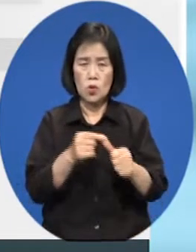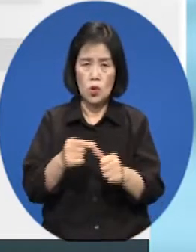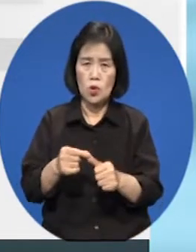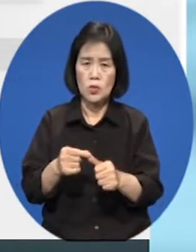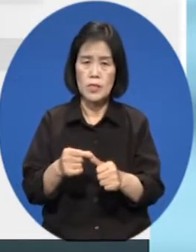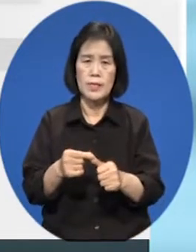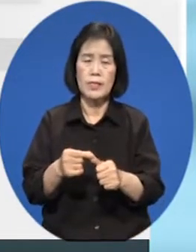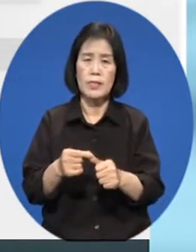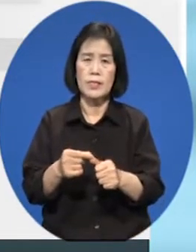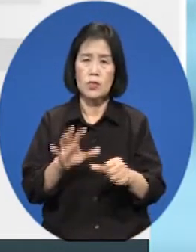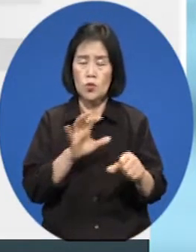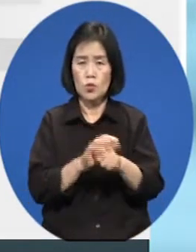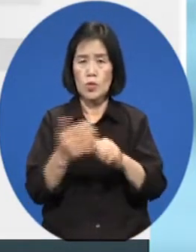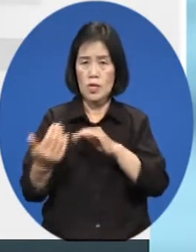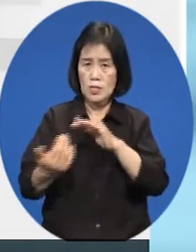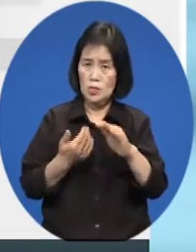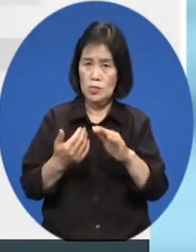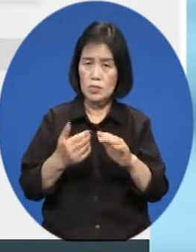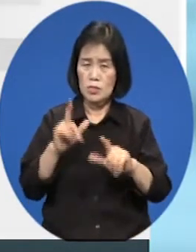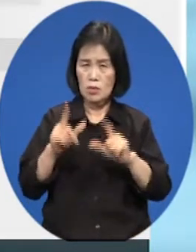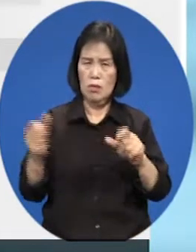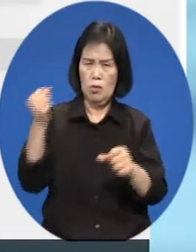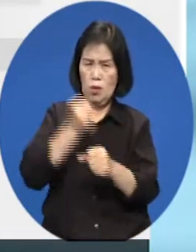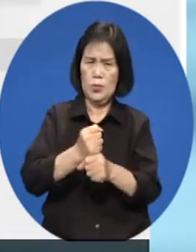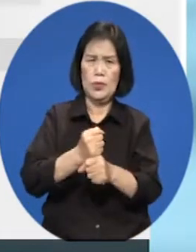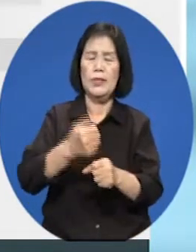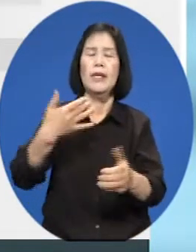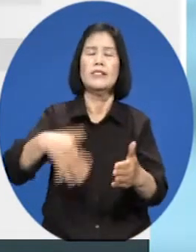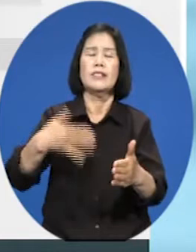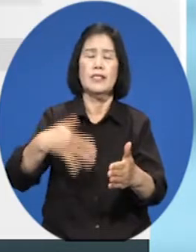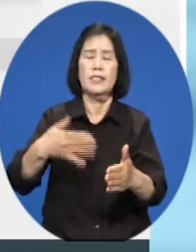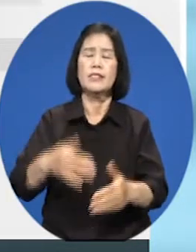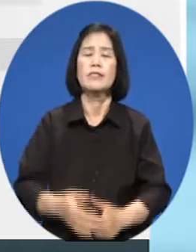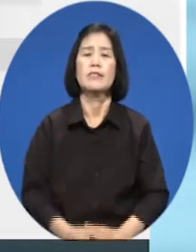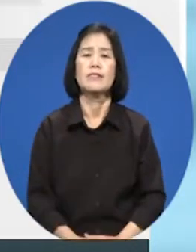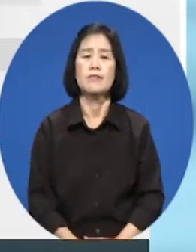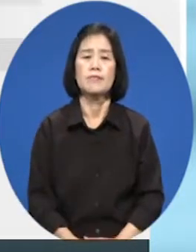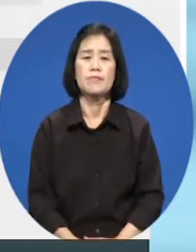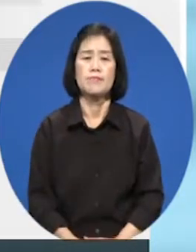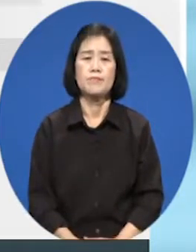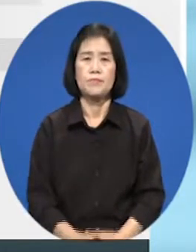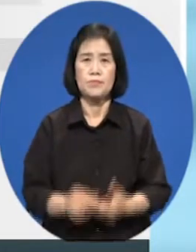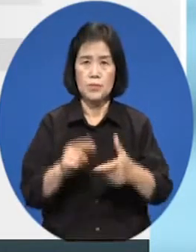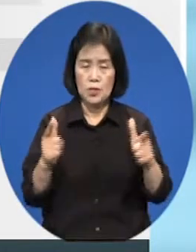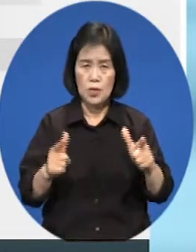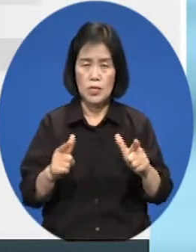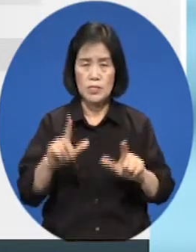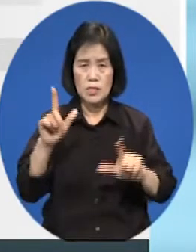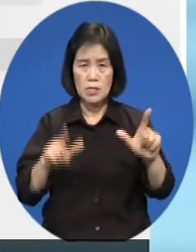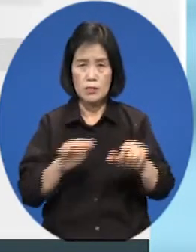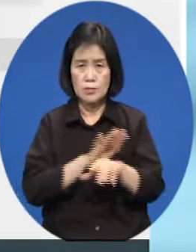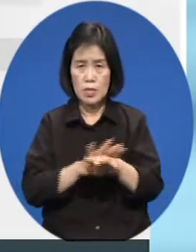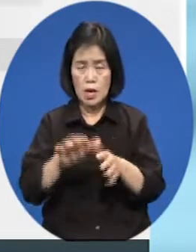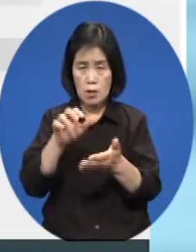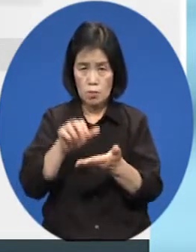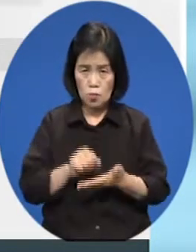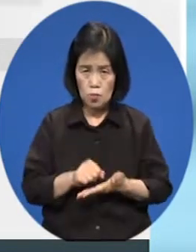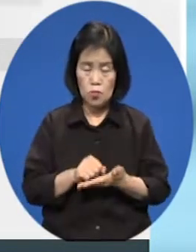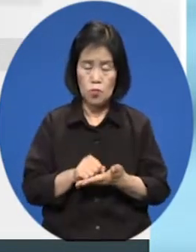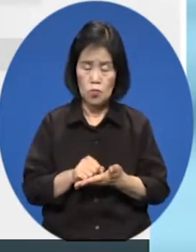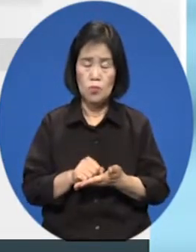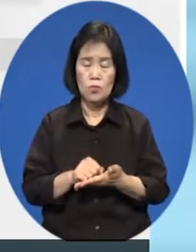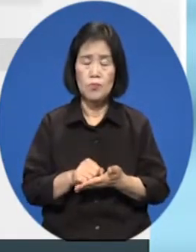작년 그 코로나 이전 상태로 회복되기까지는 아직 조금 시간이 더 필요한 거고요. 네. 이런 여러 가지 사정들을 갖다 감안할 수밖에 없을 것